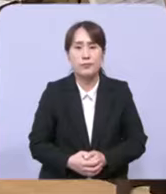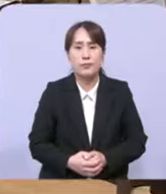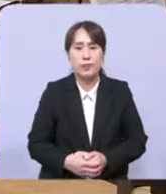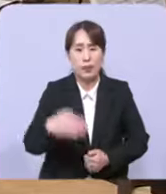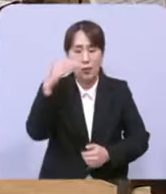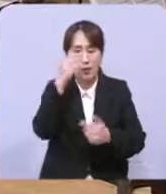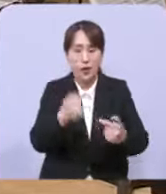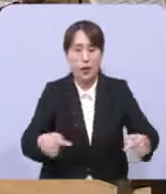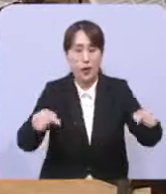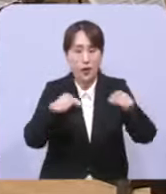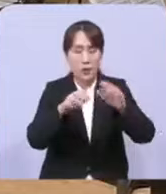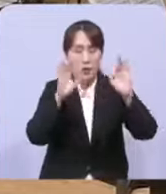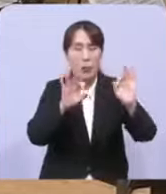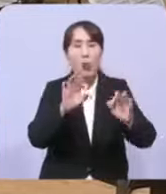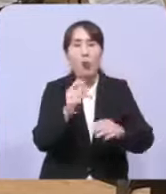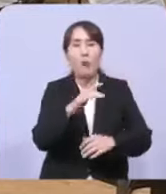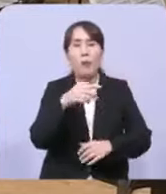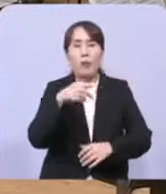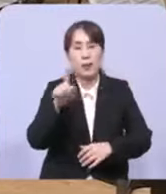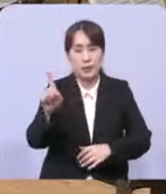관객과 함께하는 오페라까지